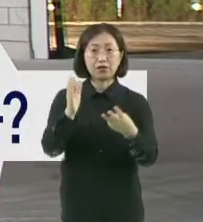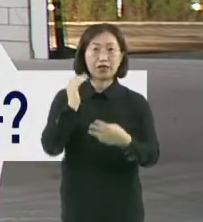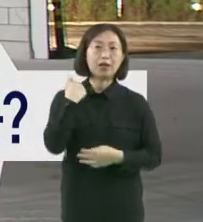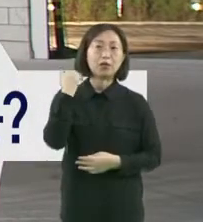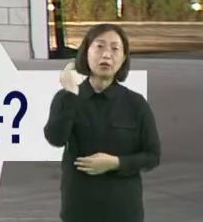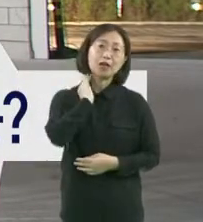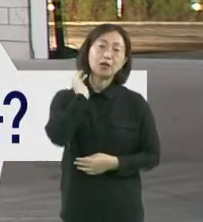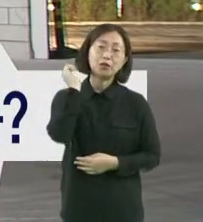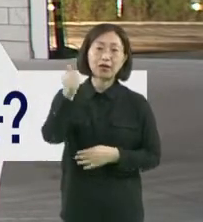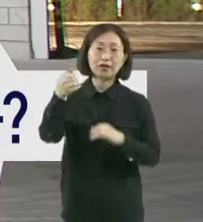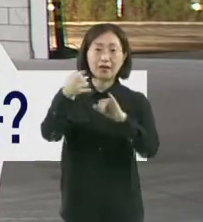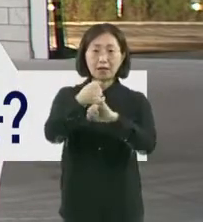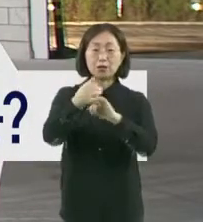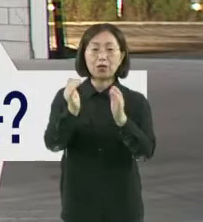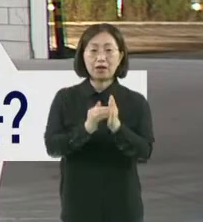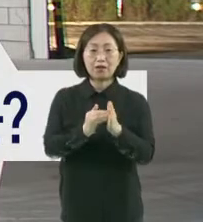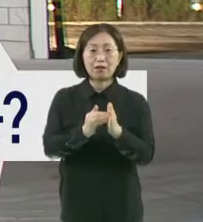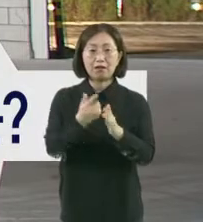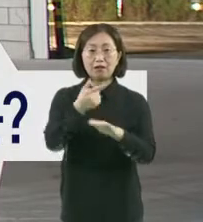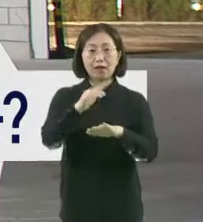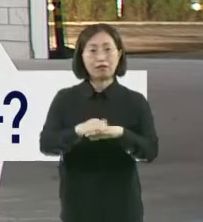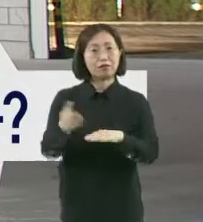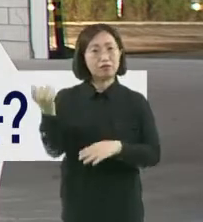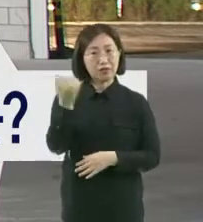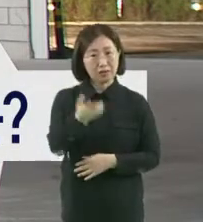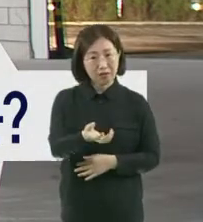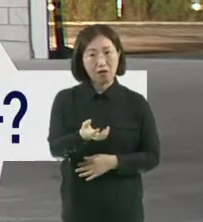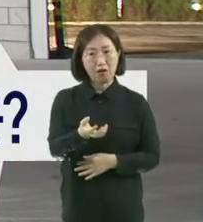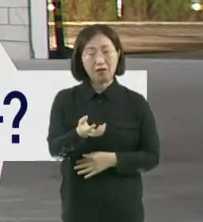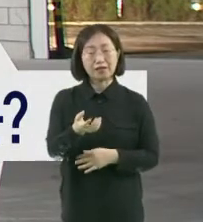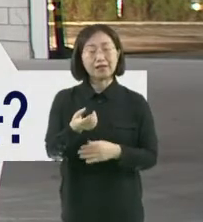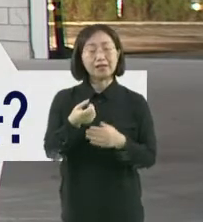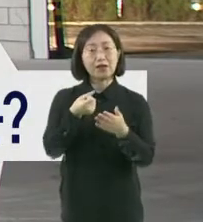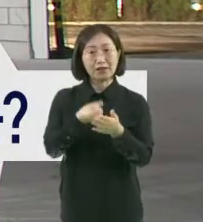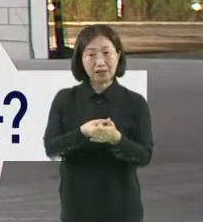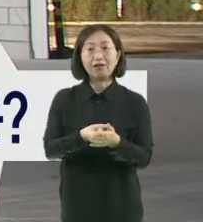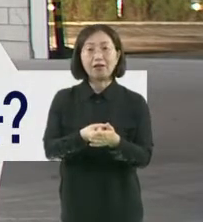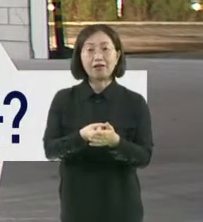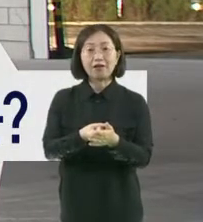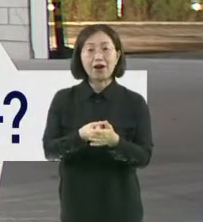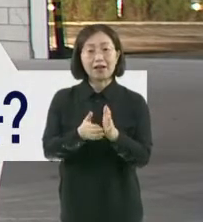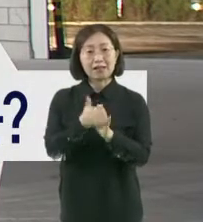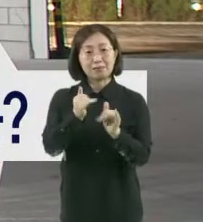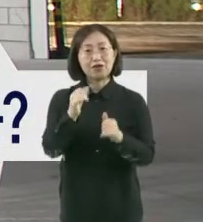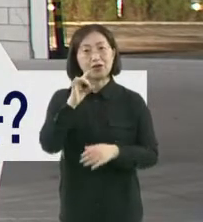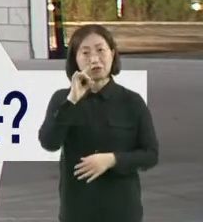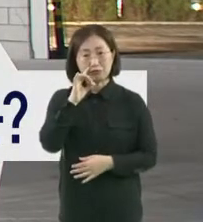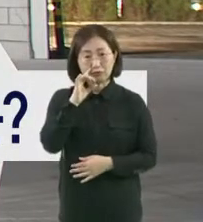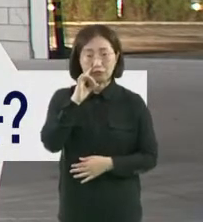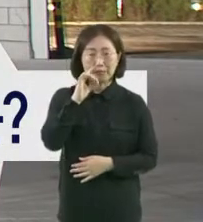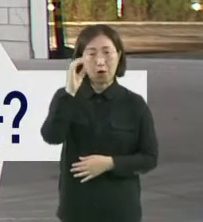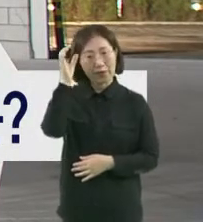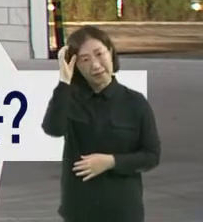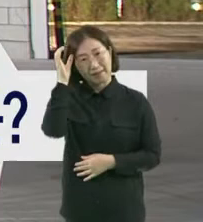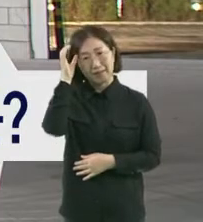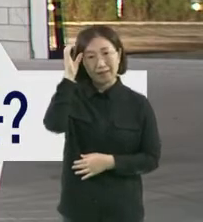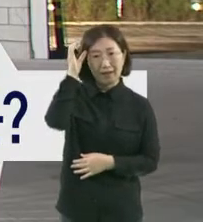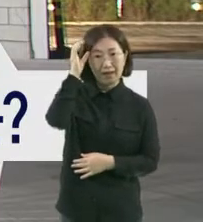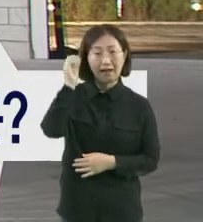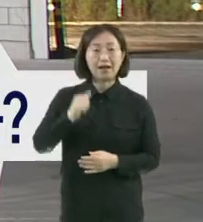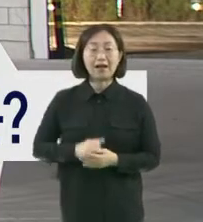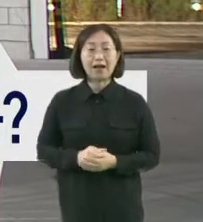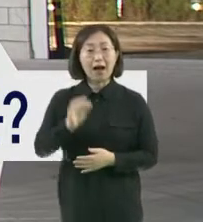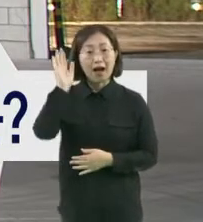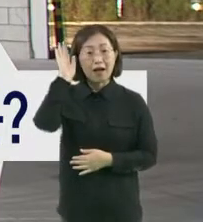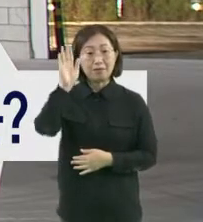또 약속을 하셔서 대전으로 조기 이전이 사실상 확정이 됐습니다. 시민들이 많이 궁금해하고 또 기대하는 부분인데